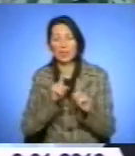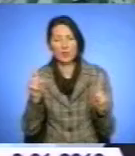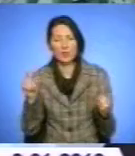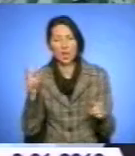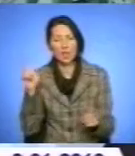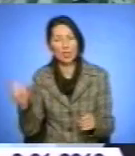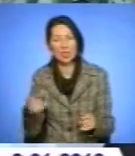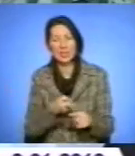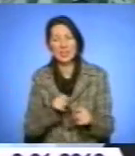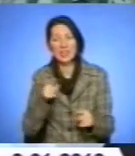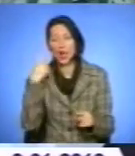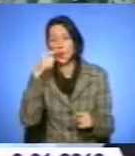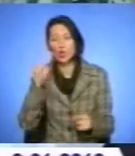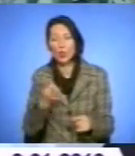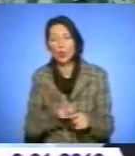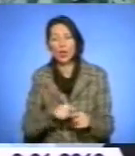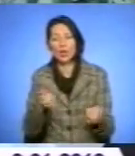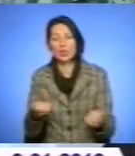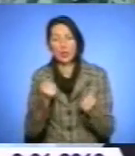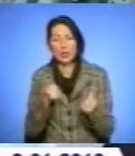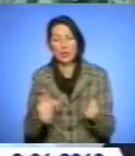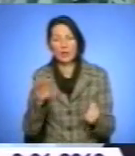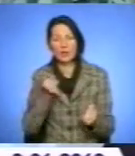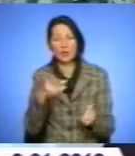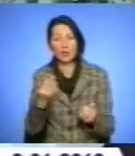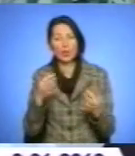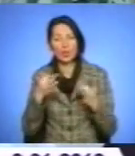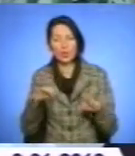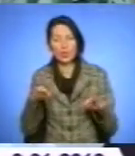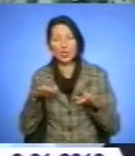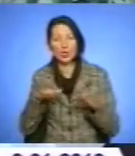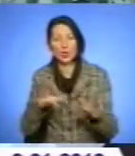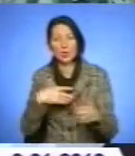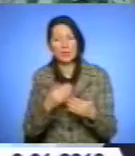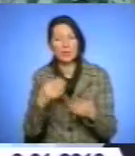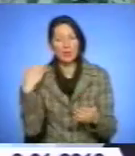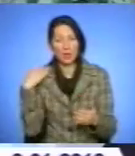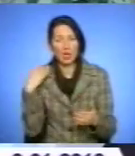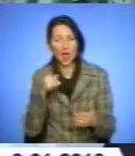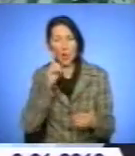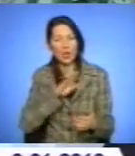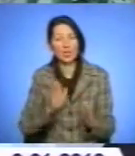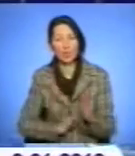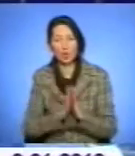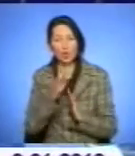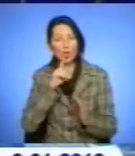та особа, яка тримала весь отой демократичний рух на своїх плечах, поки не підросло молоде